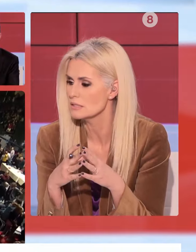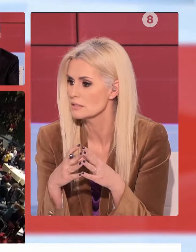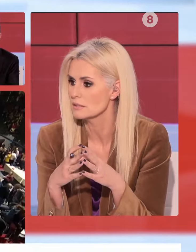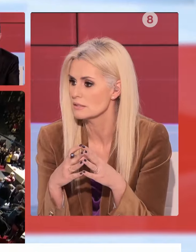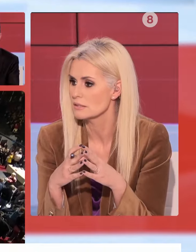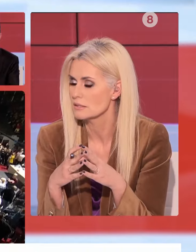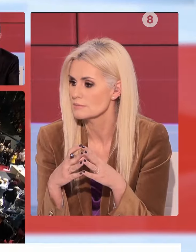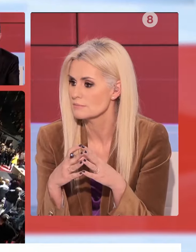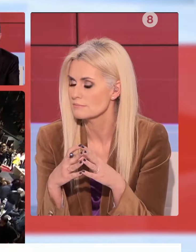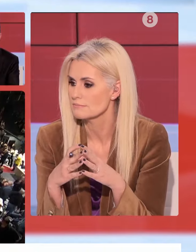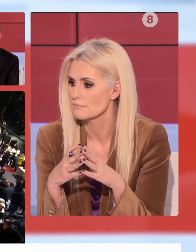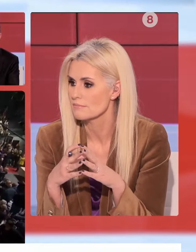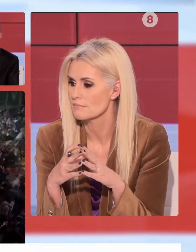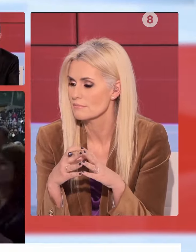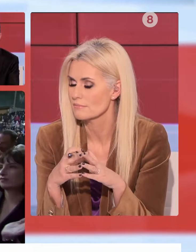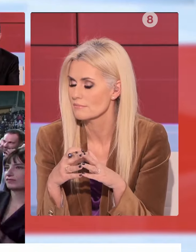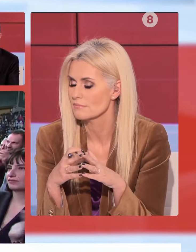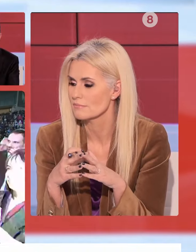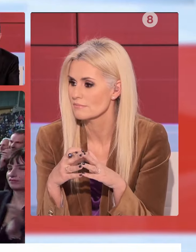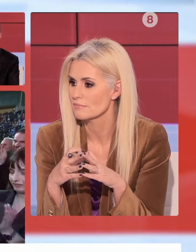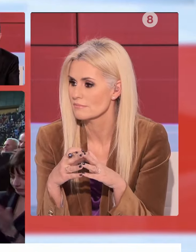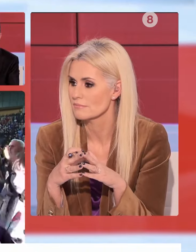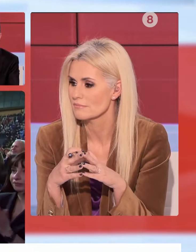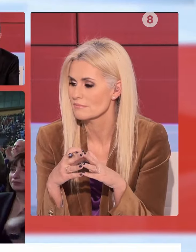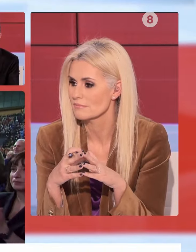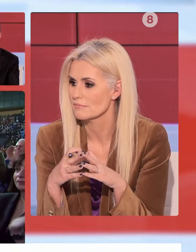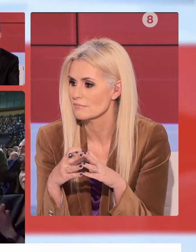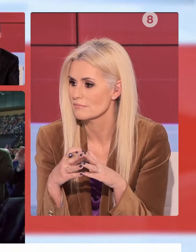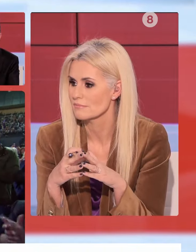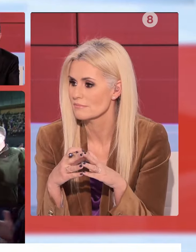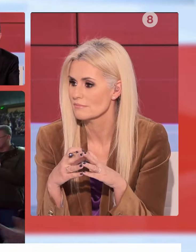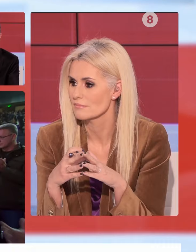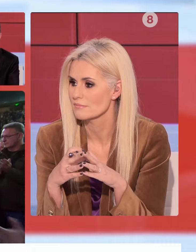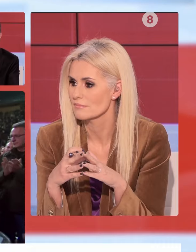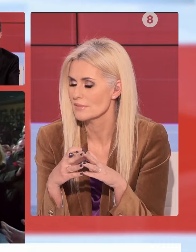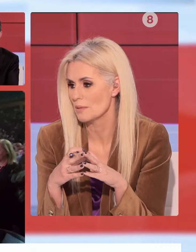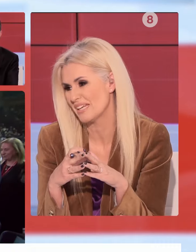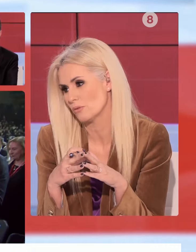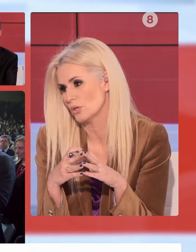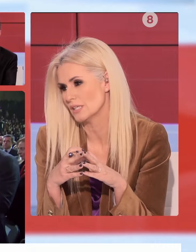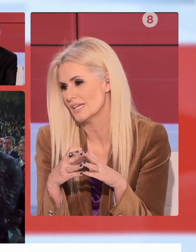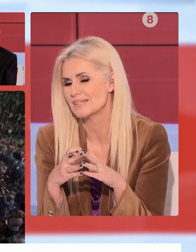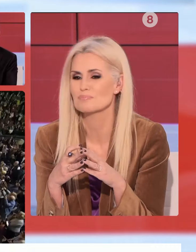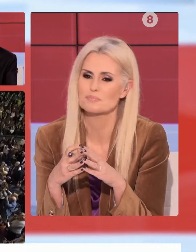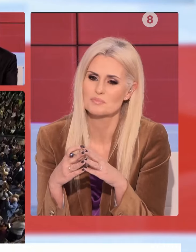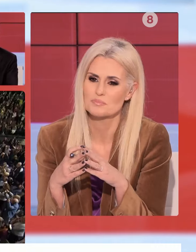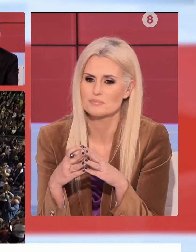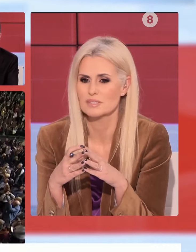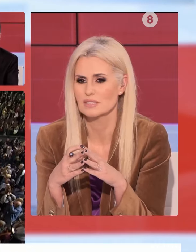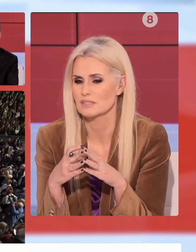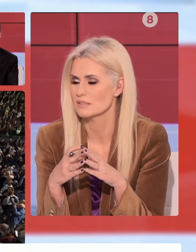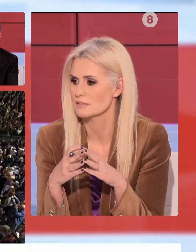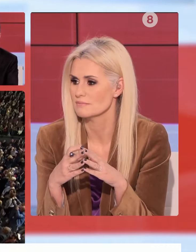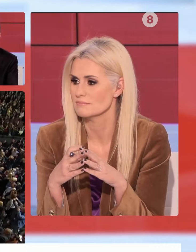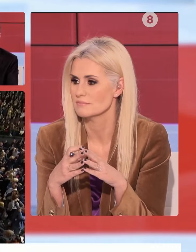πάει γρήγορα. Θέλει να πάει άμεσα σε εκλογές, προκειμένου να κερδίσει το momentum και να μην προλάβουν οι υπόλοιποι να οργανωθούν και να τρέξουν καμπάνια. Τώρα